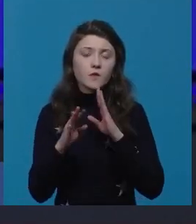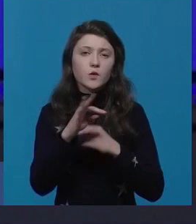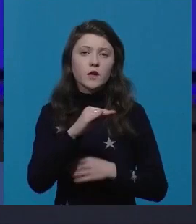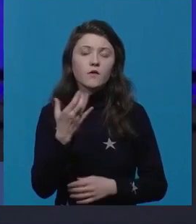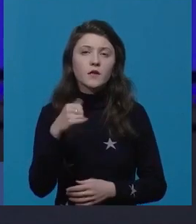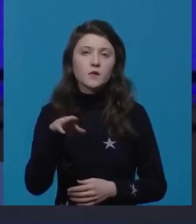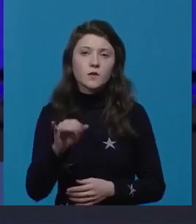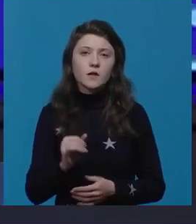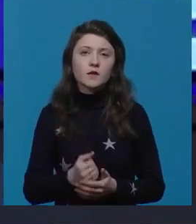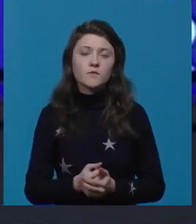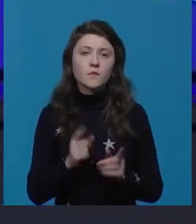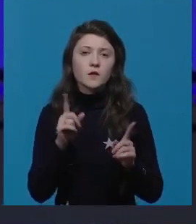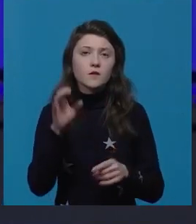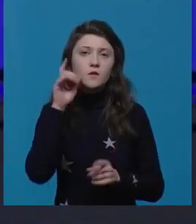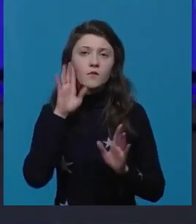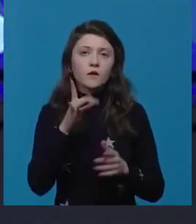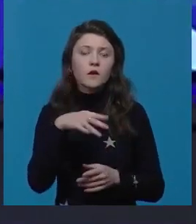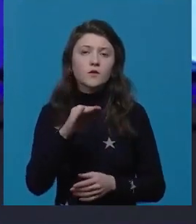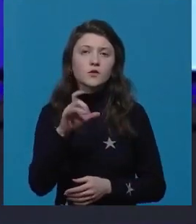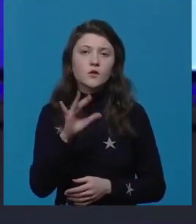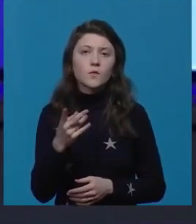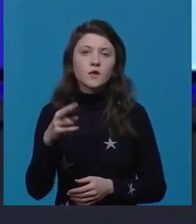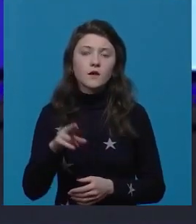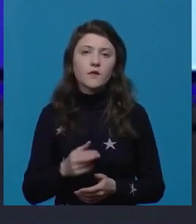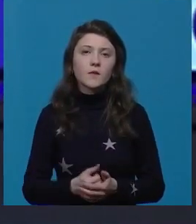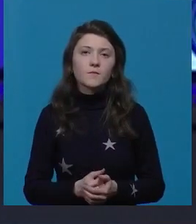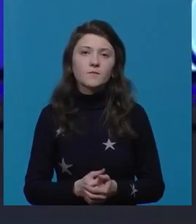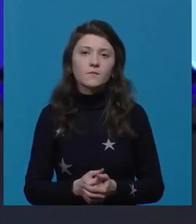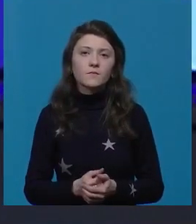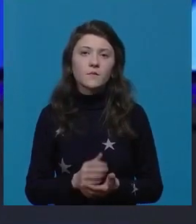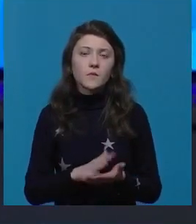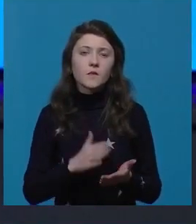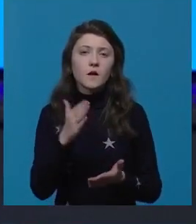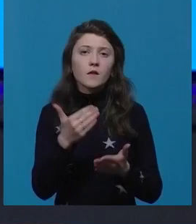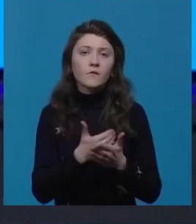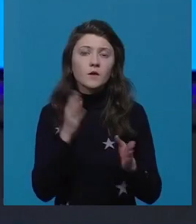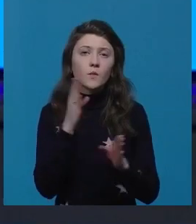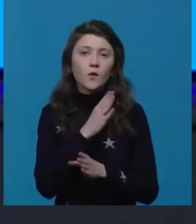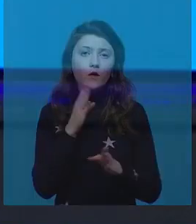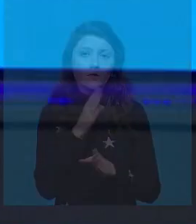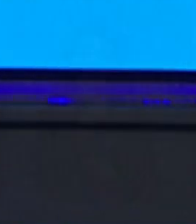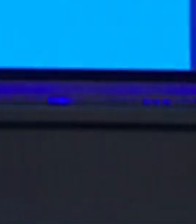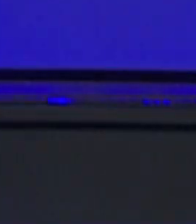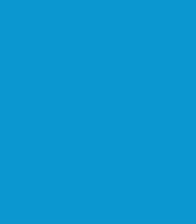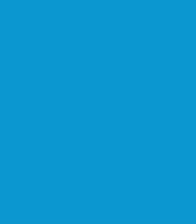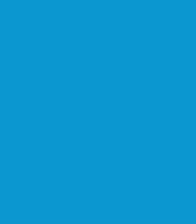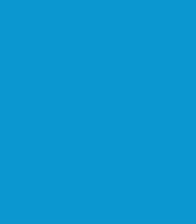та на офіційному сайті. Також слухайте новини на радіо «Житомирська хвиля». Далі інформація від синоптиків.